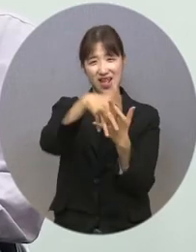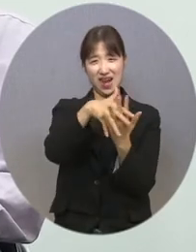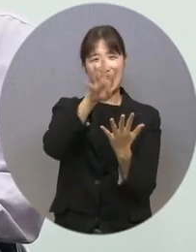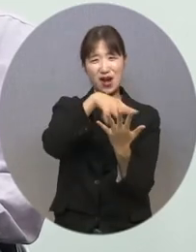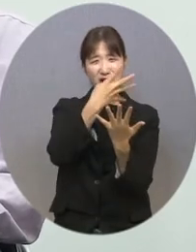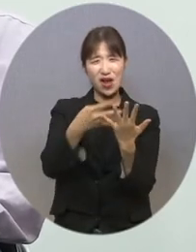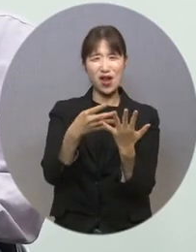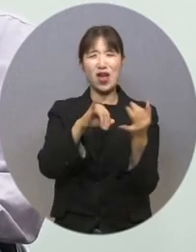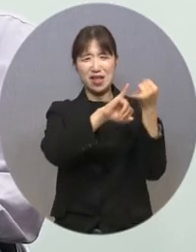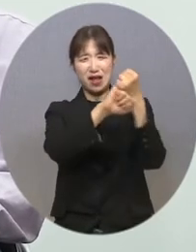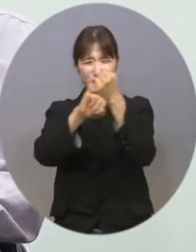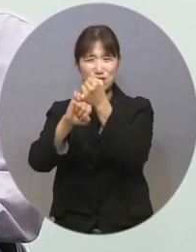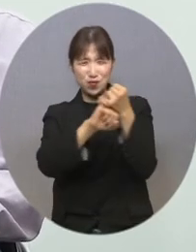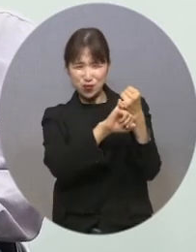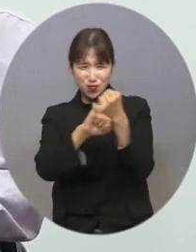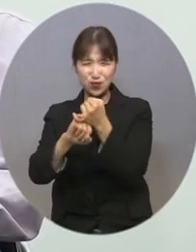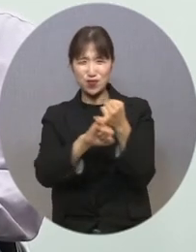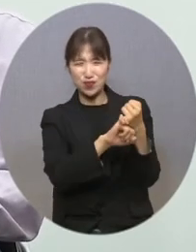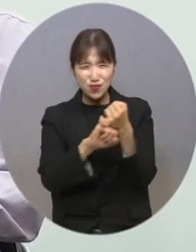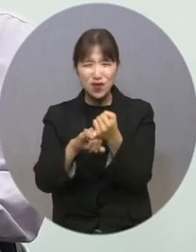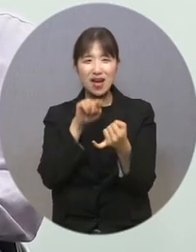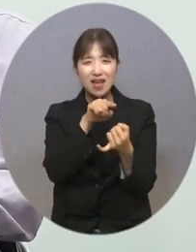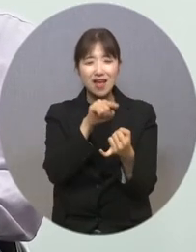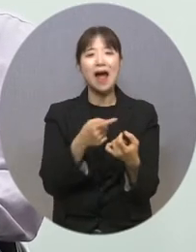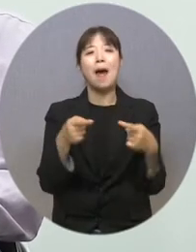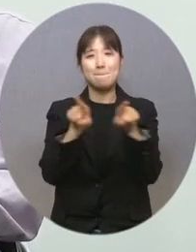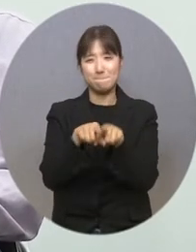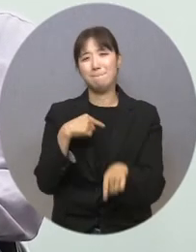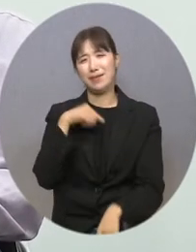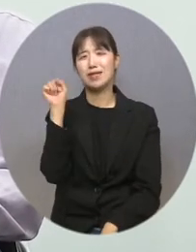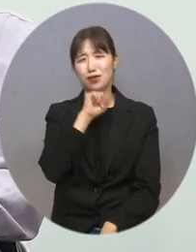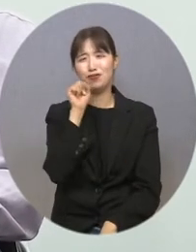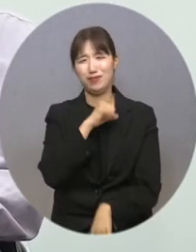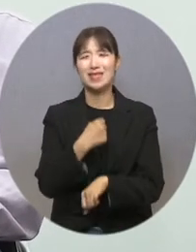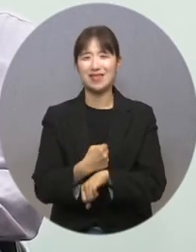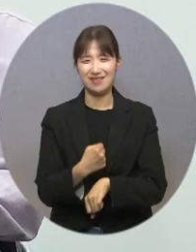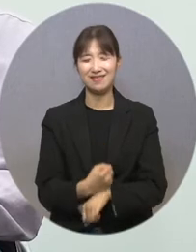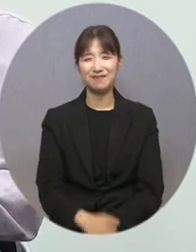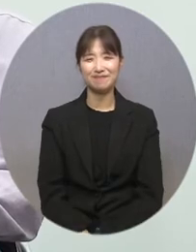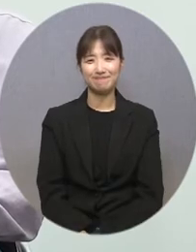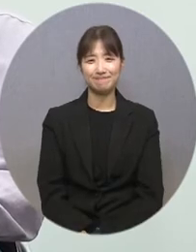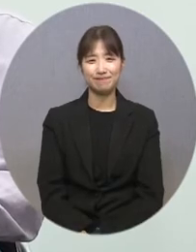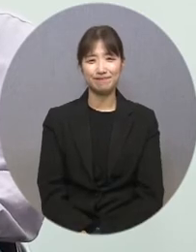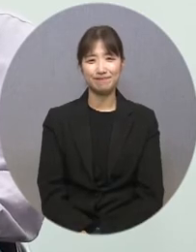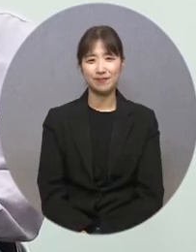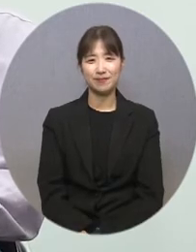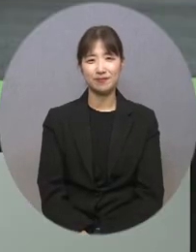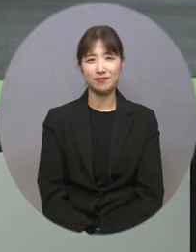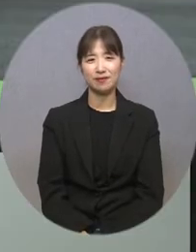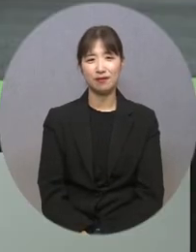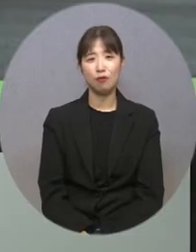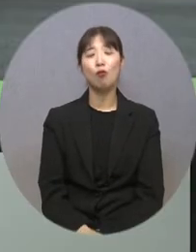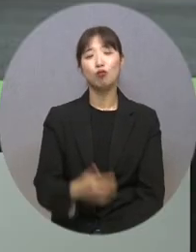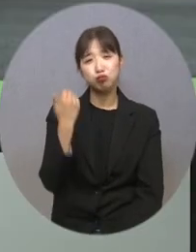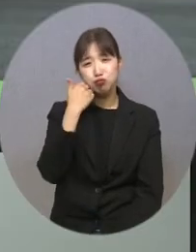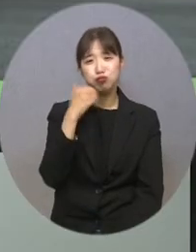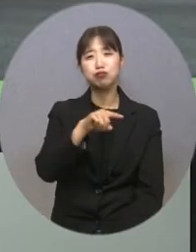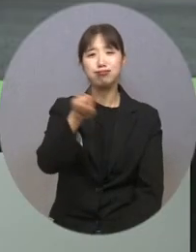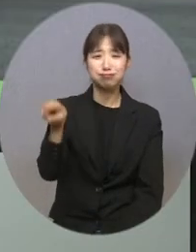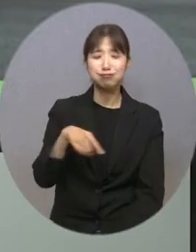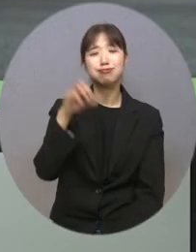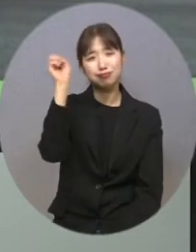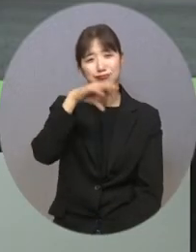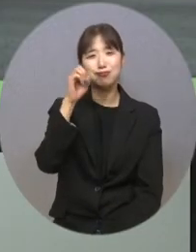채우면서 그 약속을 잡는 사람들과 제 취미를 함께 하는 걸 선택하는 편이 그 그 그 누군가 이에게